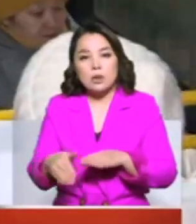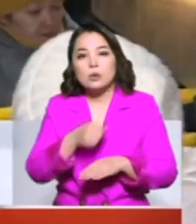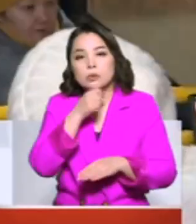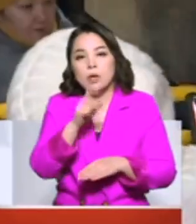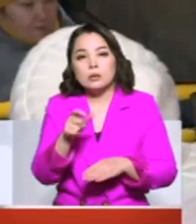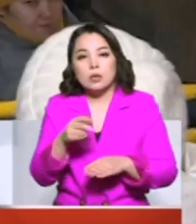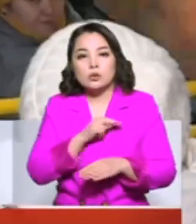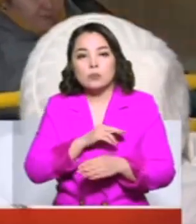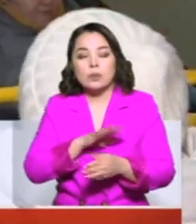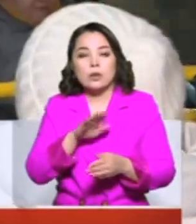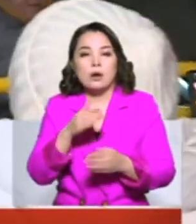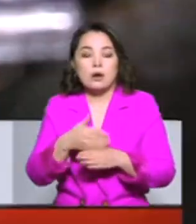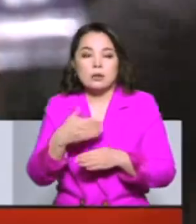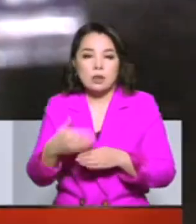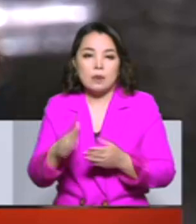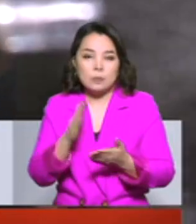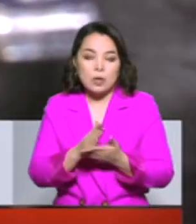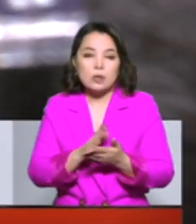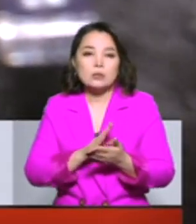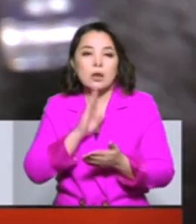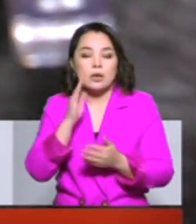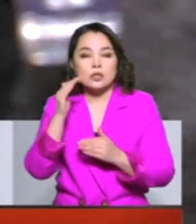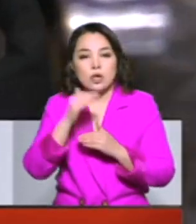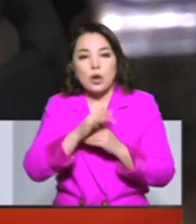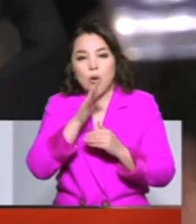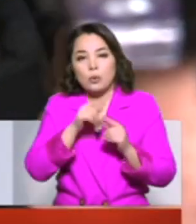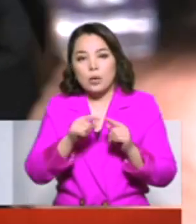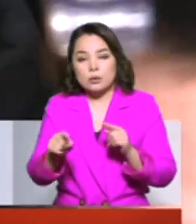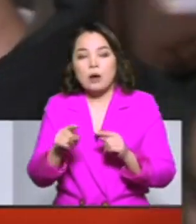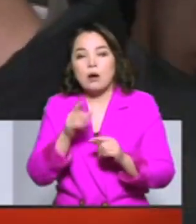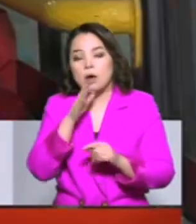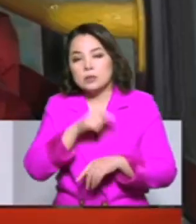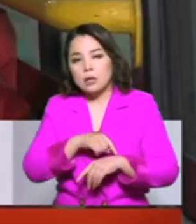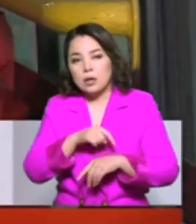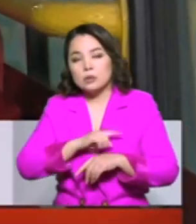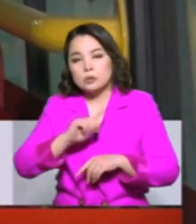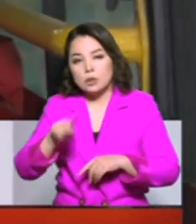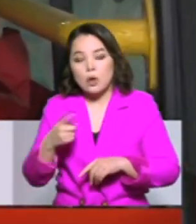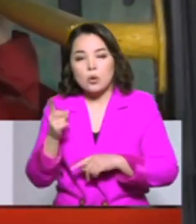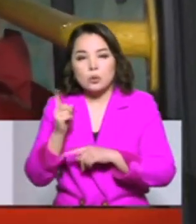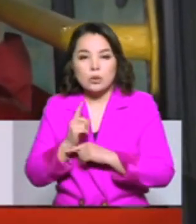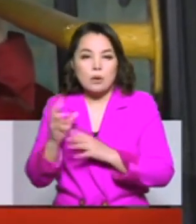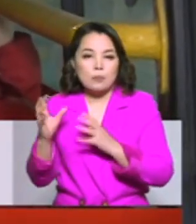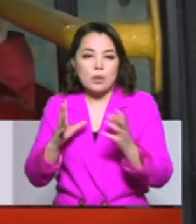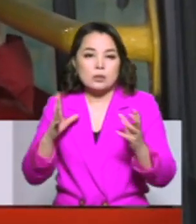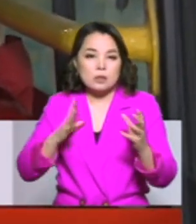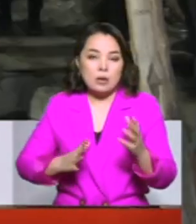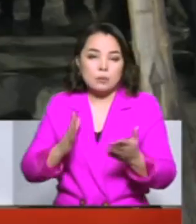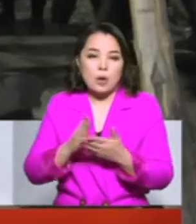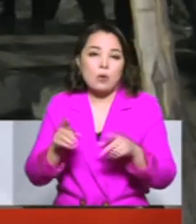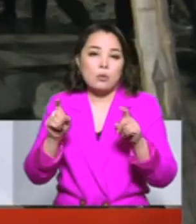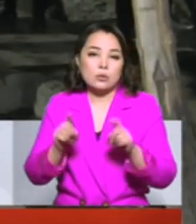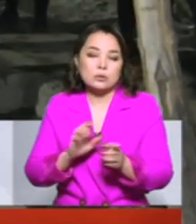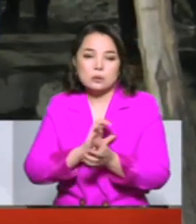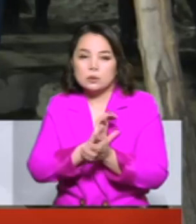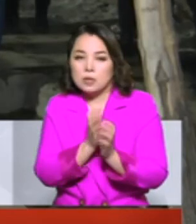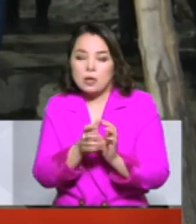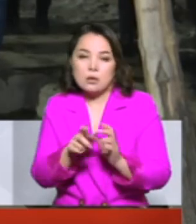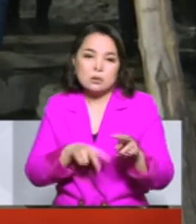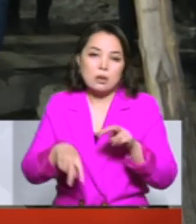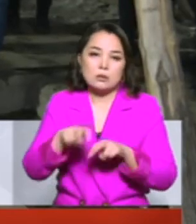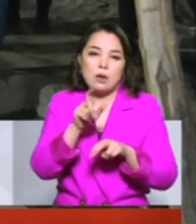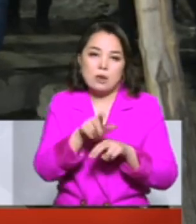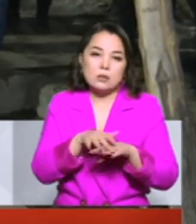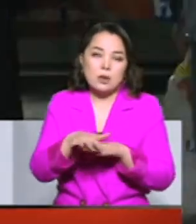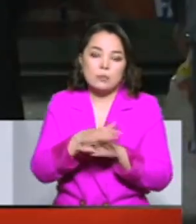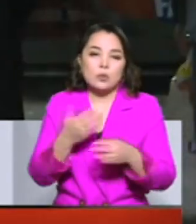қалады. Әсіресе таңертең және кешкі уақытта автобусты сағаттап күтуге мәжбүр. Отырғанның өзінде ине шаншар орын болмай қалады, дейді тұрғындар.